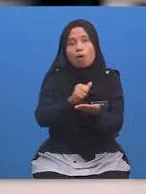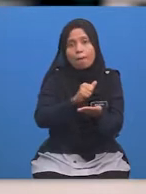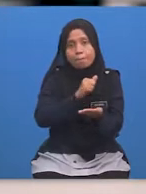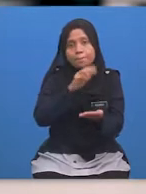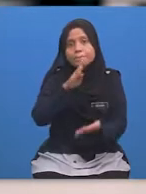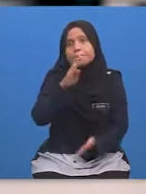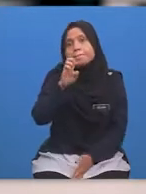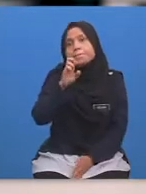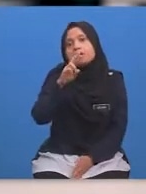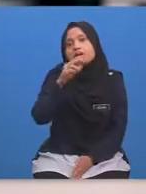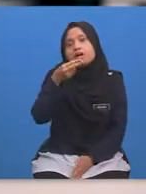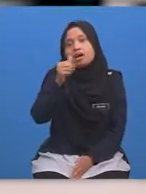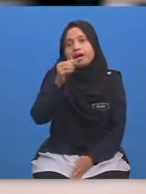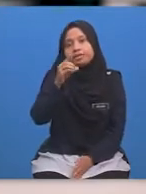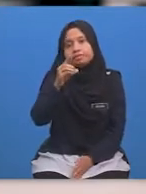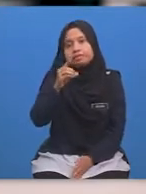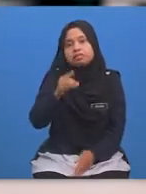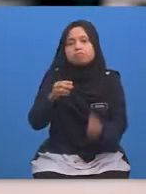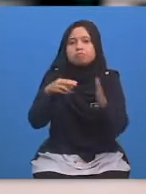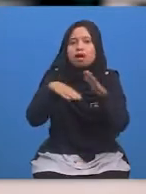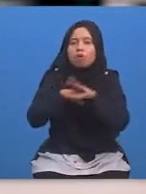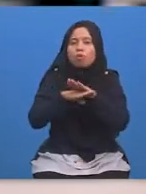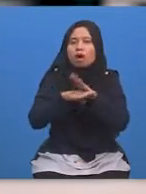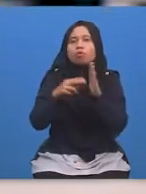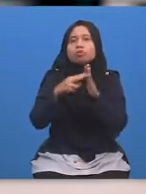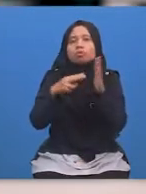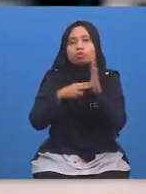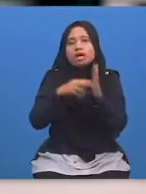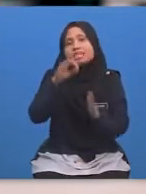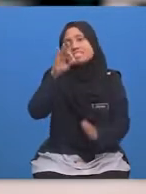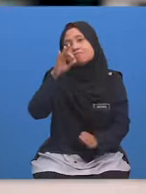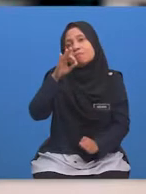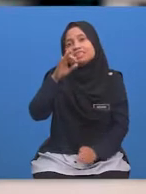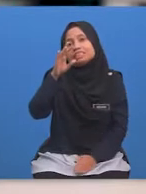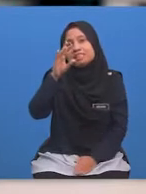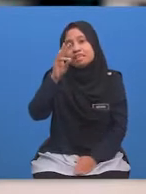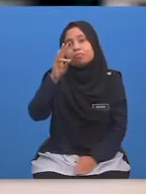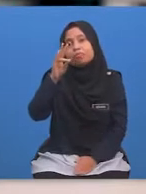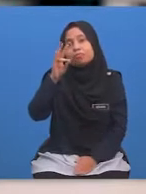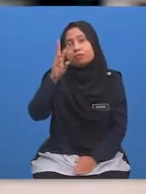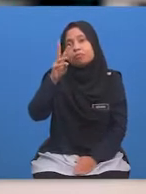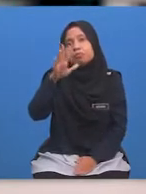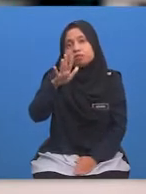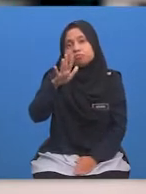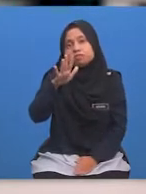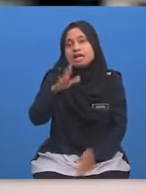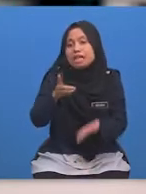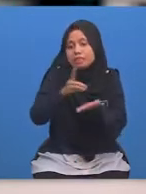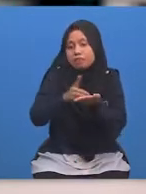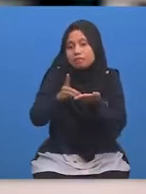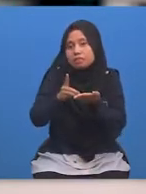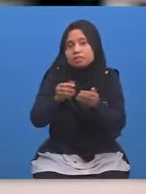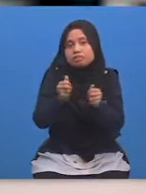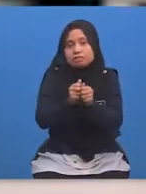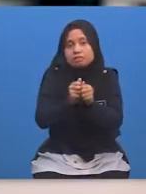di bawah Akta Syarikat 1965 dan didaftarkan dengan pendaftar